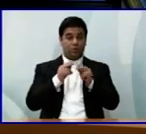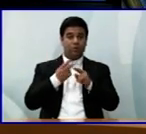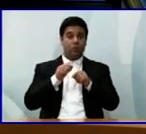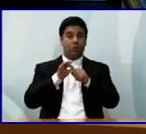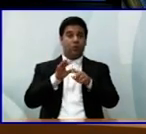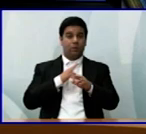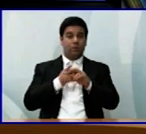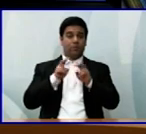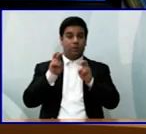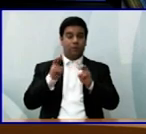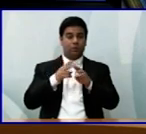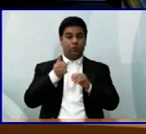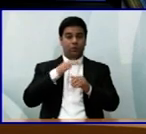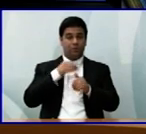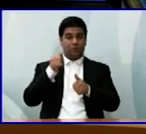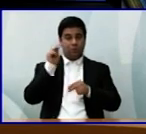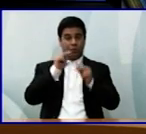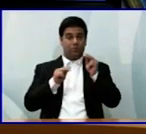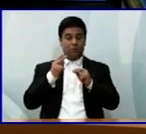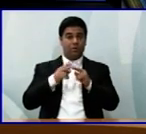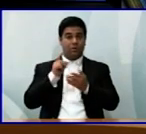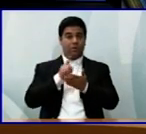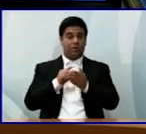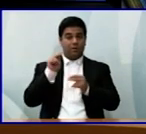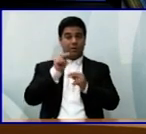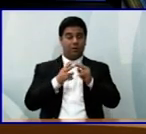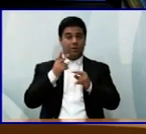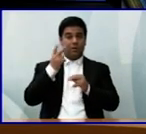o'tirgan mavzuyimizni mustahkamlash uchun darslikning